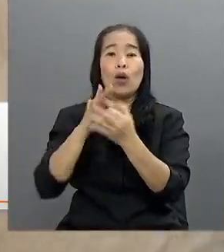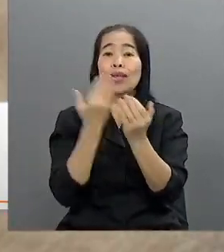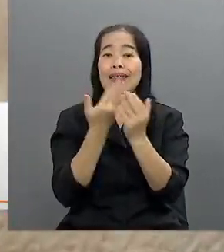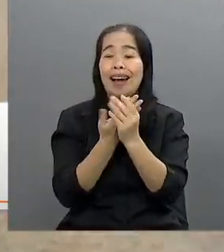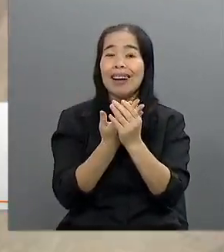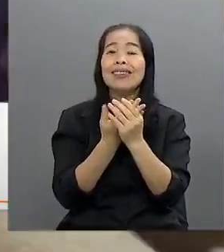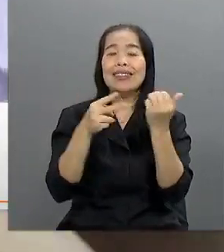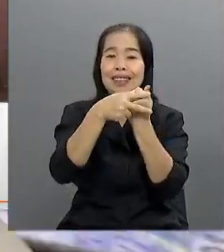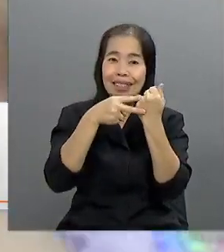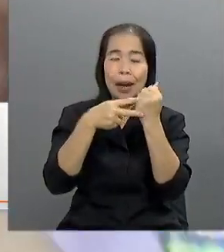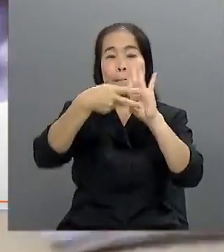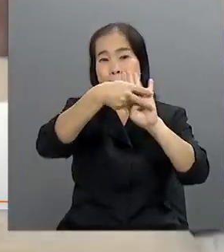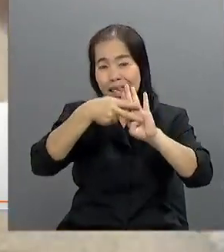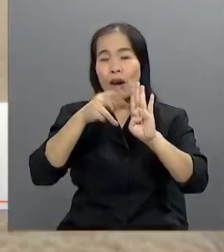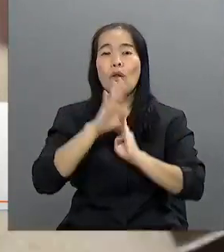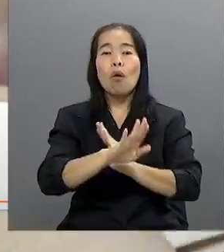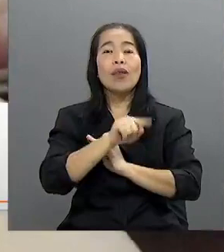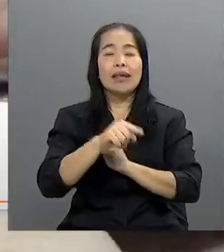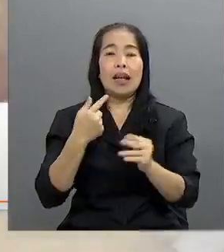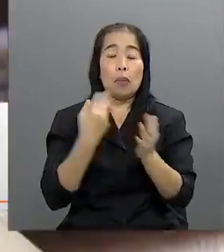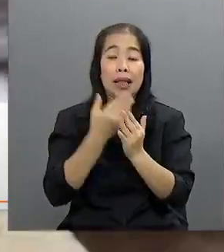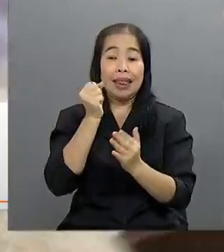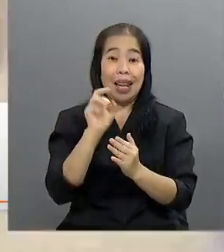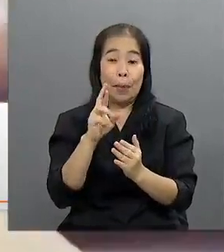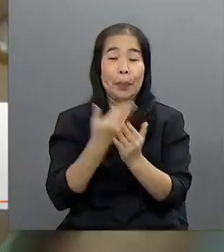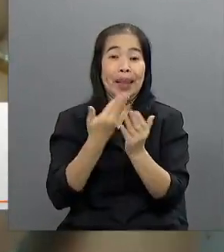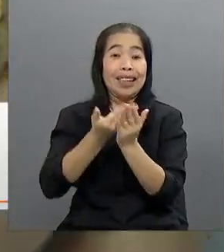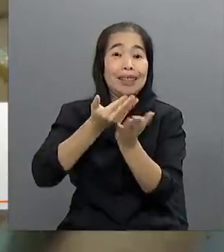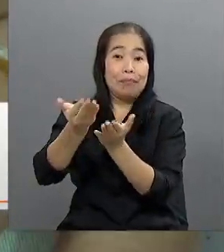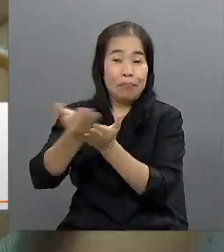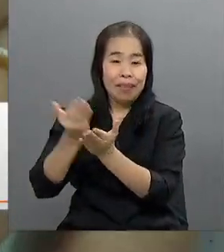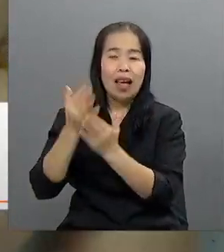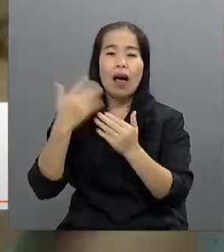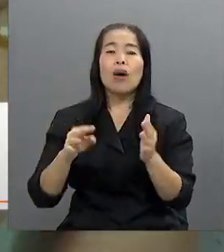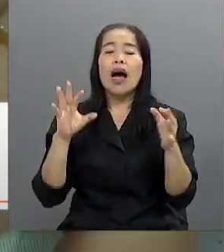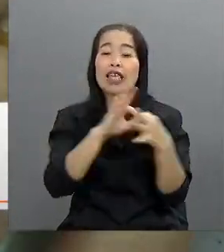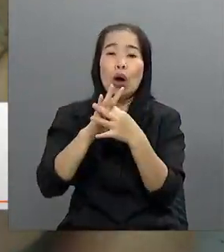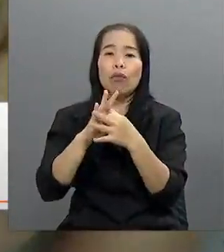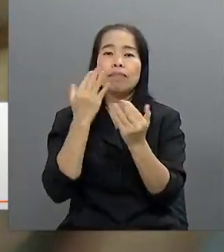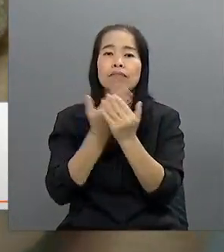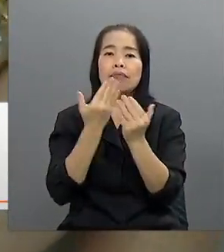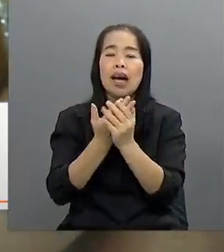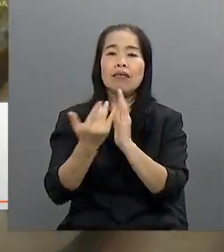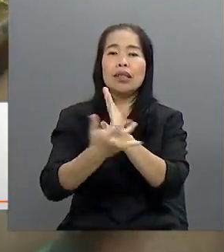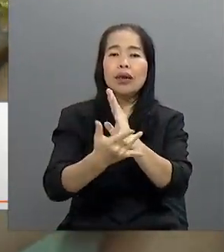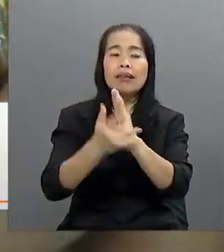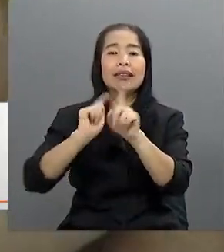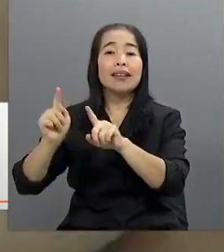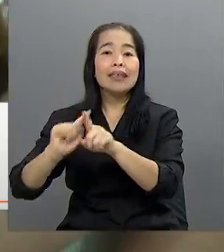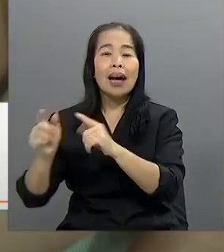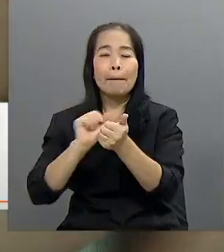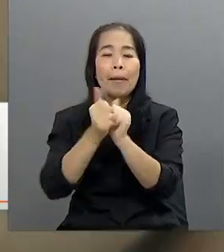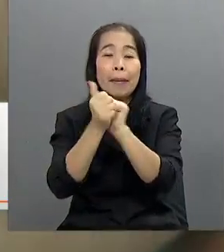ต์ใช้กับระบบการชำระเงินของประเทศเพื่อให้พร้อมรับกับนวัตกรรมทางการเงินที่เปลี่ยนแปลงอย่างรวดเร็วแต่ก็มี